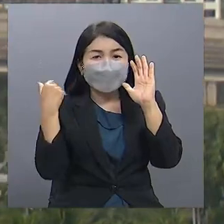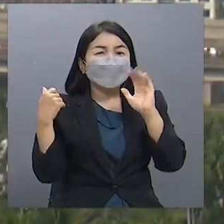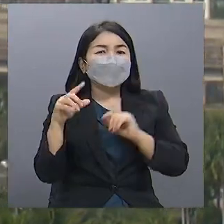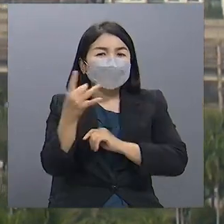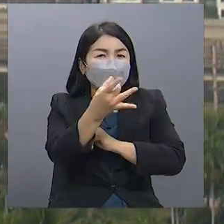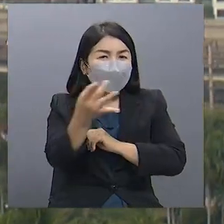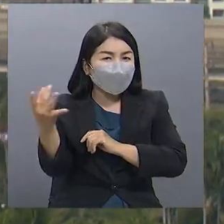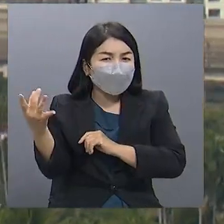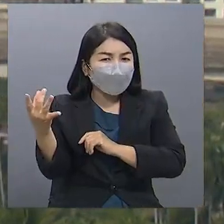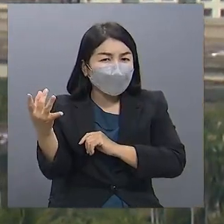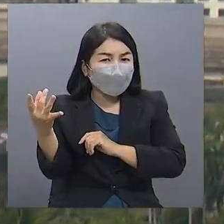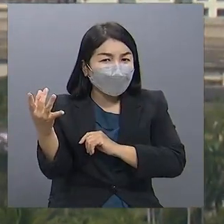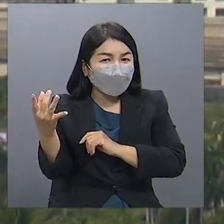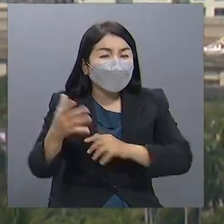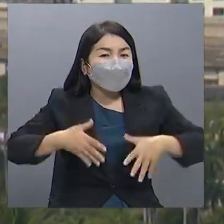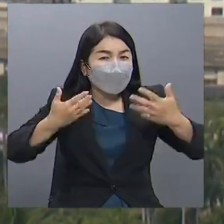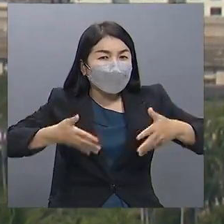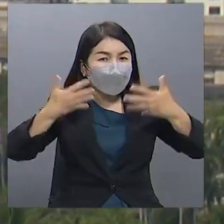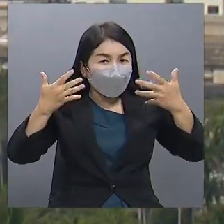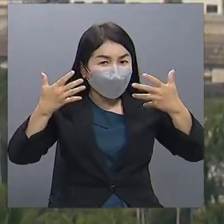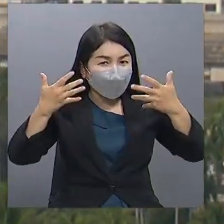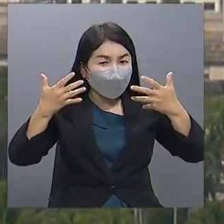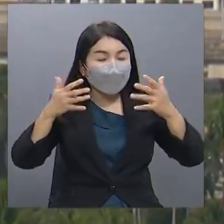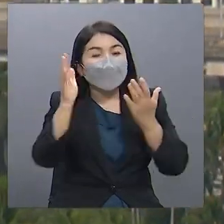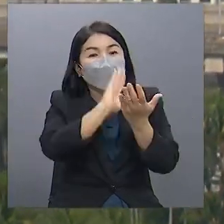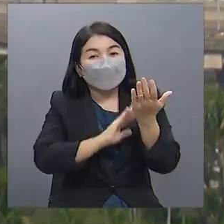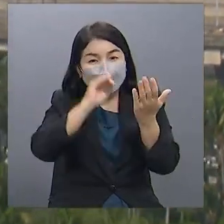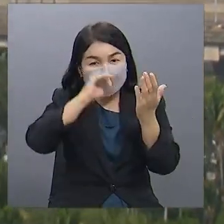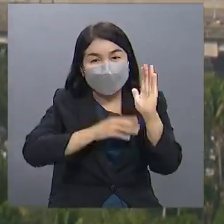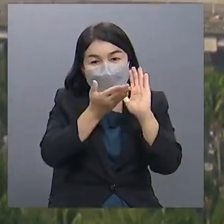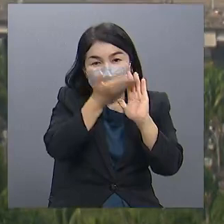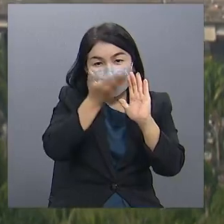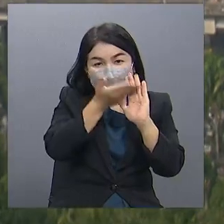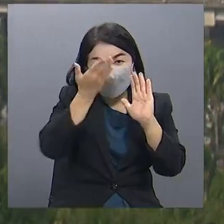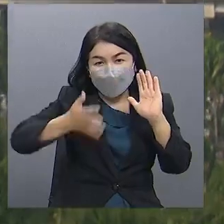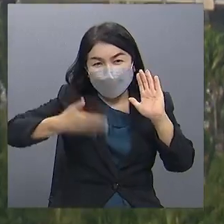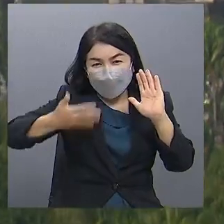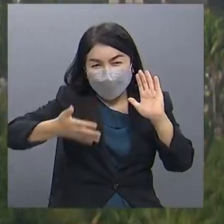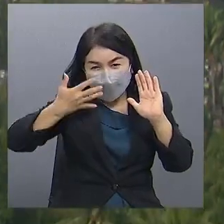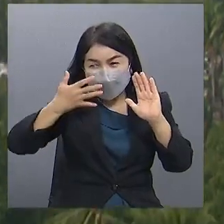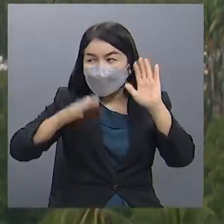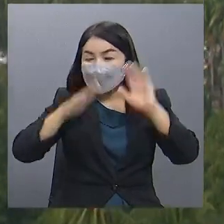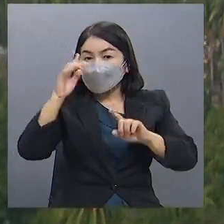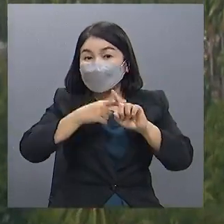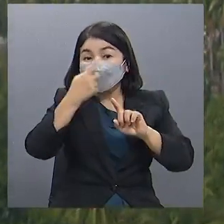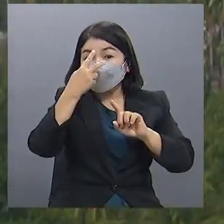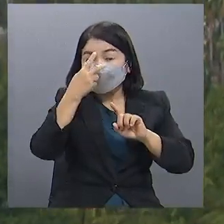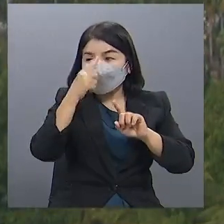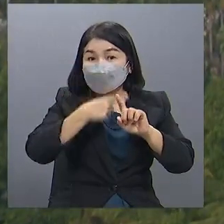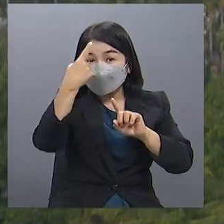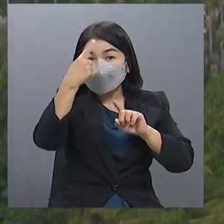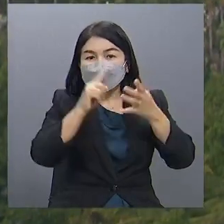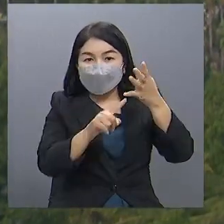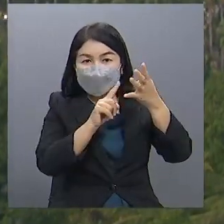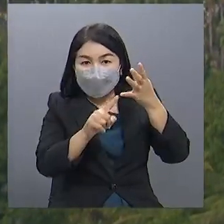ค่ะจุดความร้อนในพื้นที่ตอนบนของประเทศเนี่ยหนาแน่นมากขึ้นนับตั้งแต่สิ้นเดือนมาแล้วนะคะก็มีปัจจัยเรื่องของการชิ